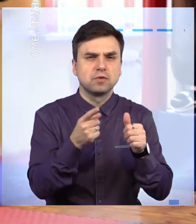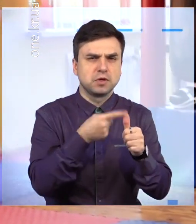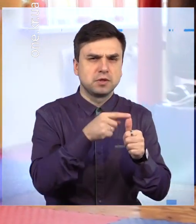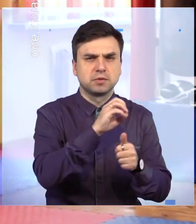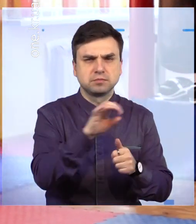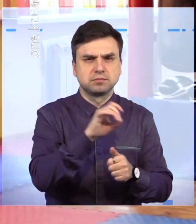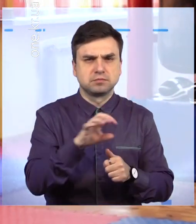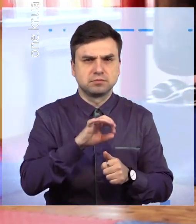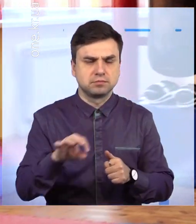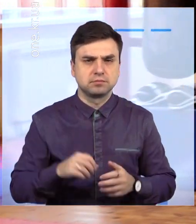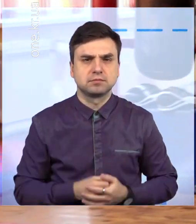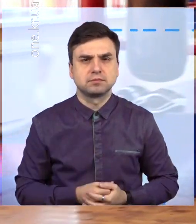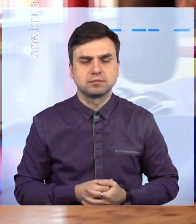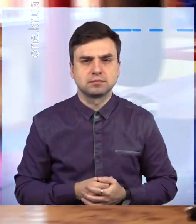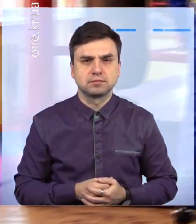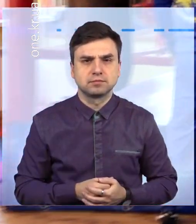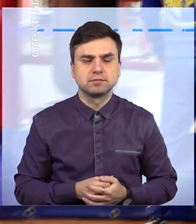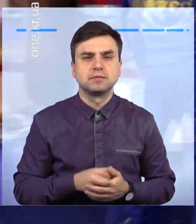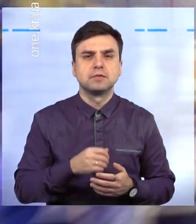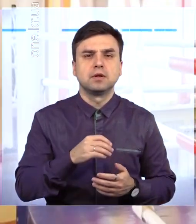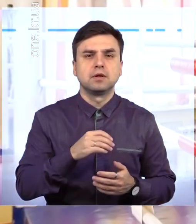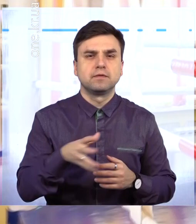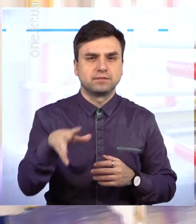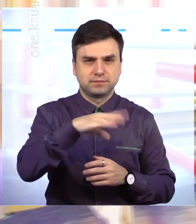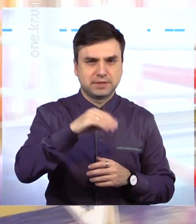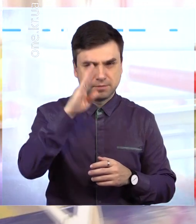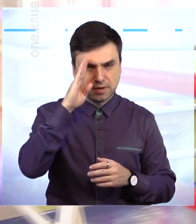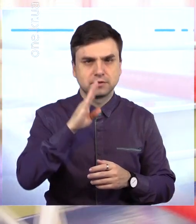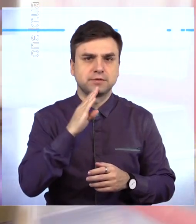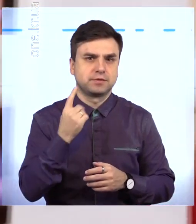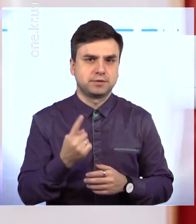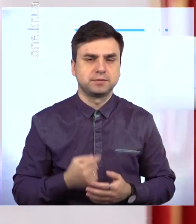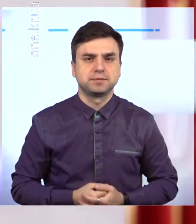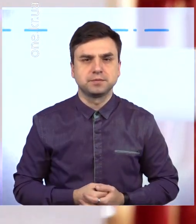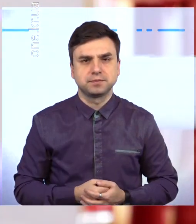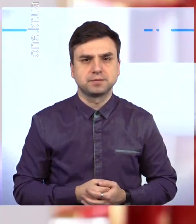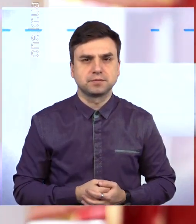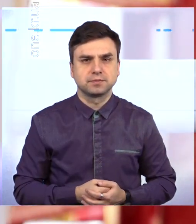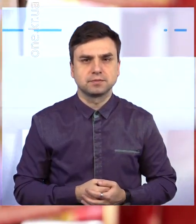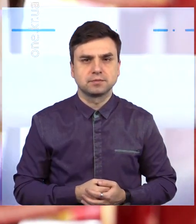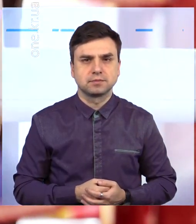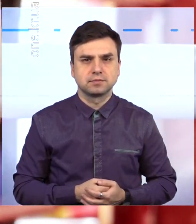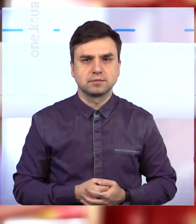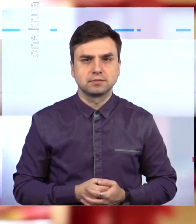Ірина Пікінер, Максим Задорожний, Рожні та Орфан Сананзаде. Анна Кудрявцева, Андрій Яковлєв, Перший міський.